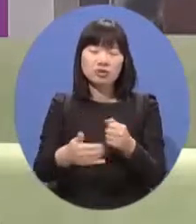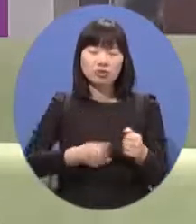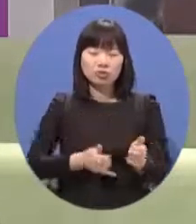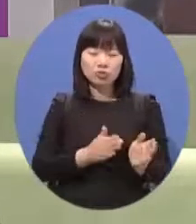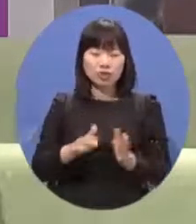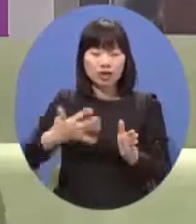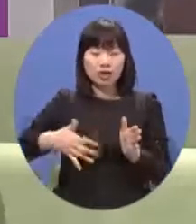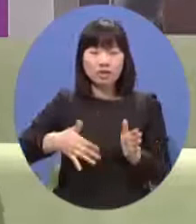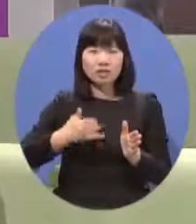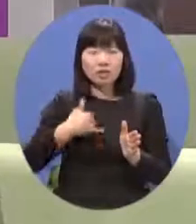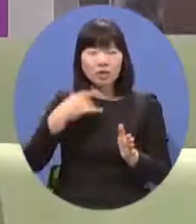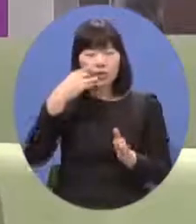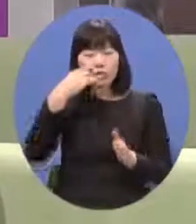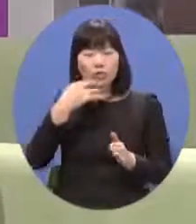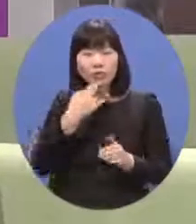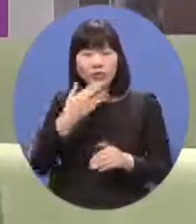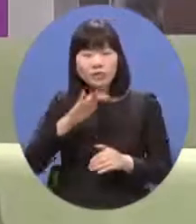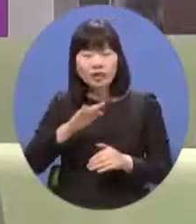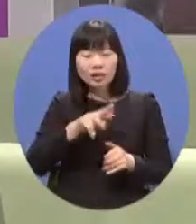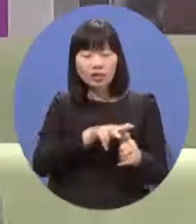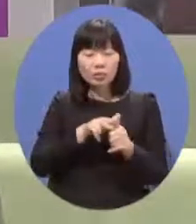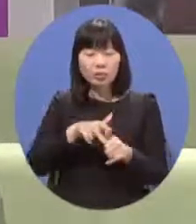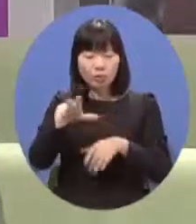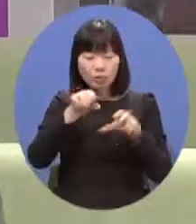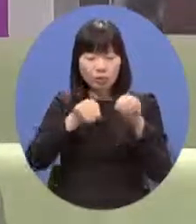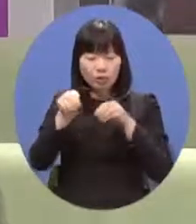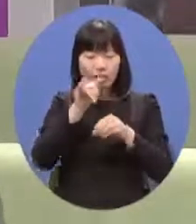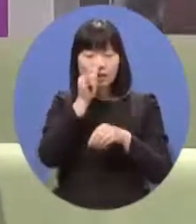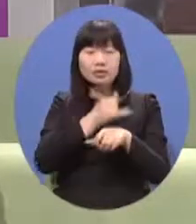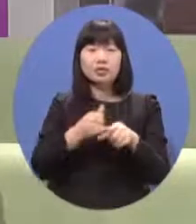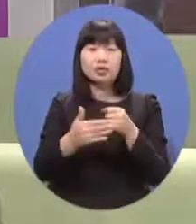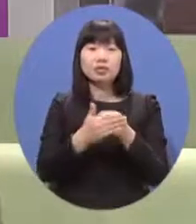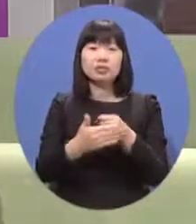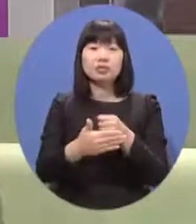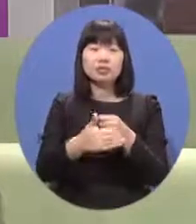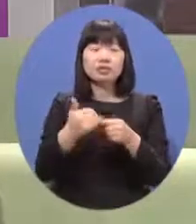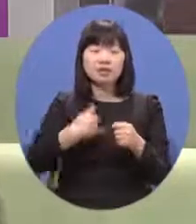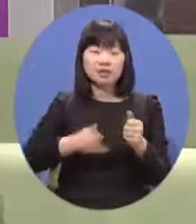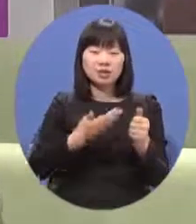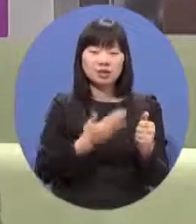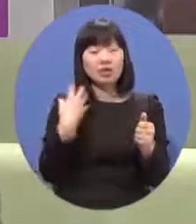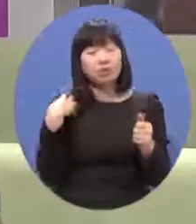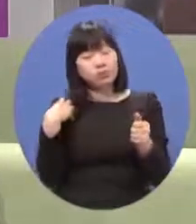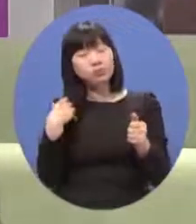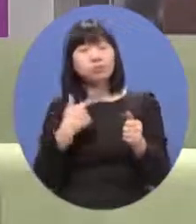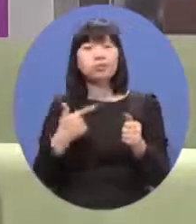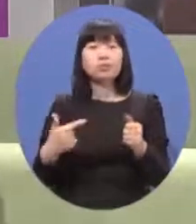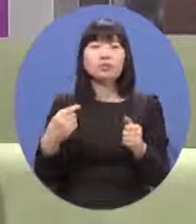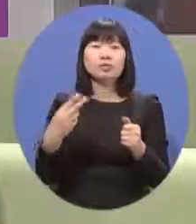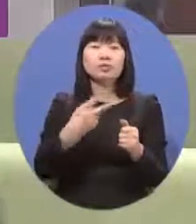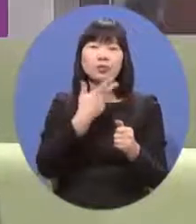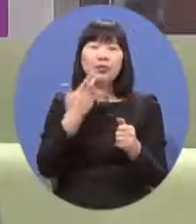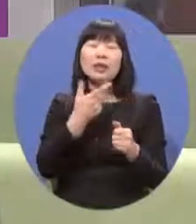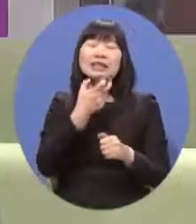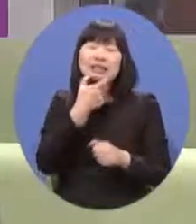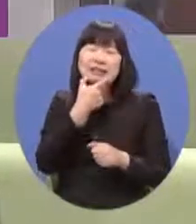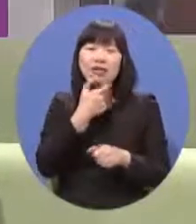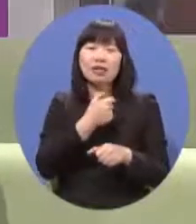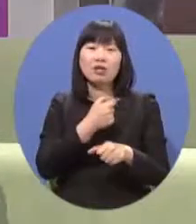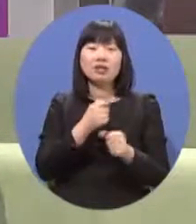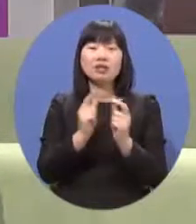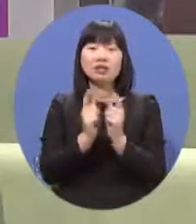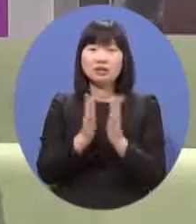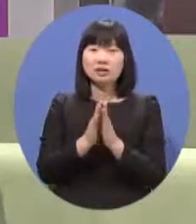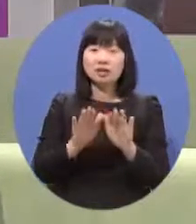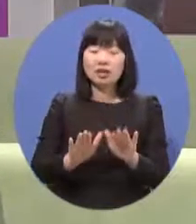안 된 상태에서 내가 궁금하지 않은데 정보가 이제 막 들어오는 거거든요. 네. 그러다 보면 아이에게는 부담이 되고 또 그런 영어를 싫어하게 되는 아이들이